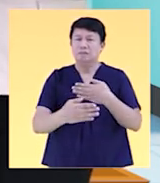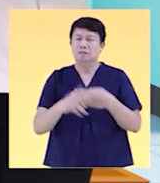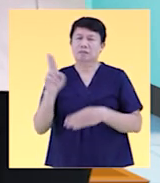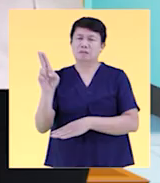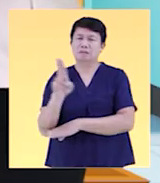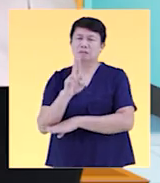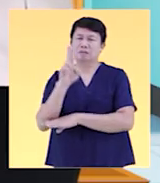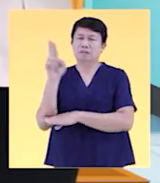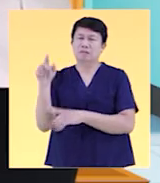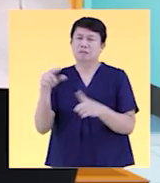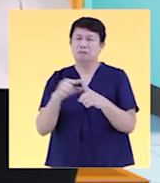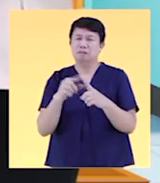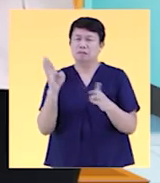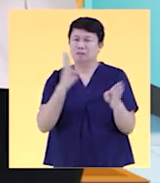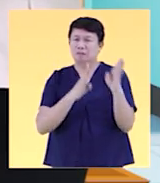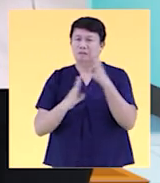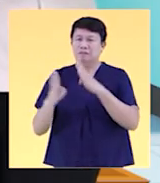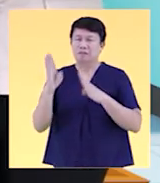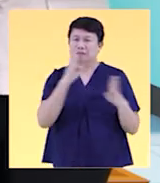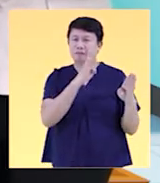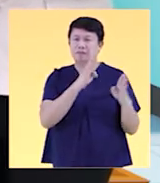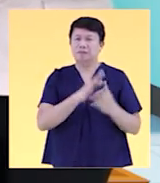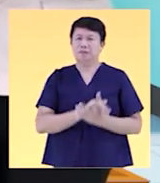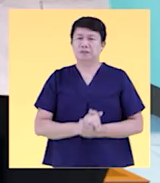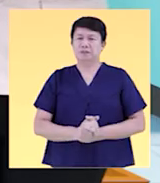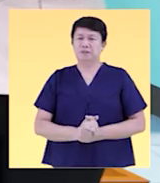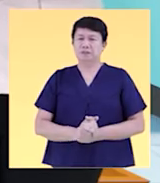ang gagamitin sa word problem?